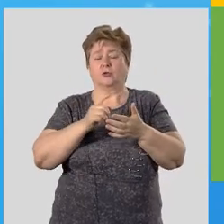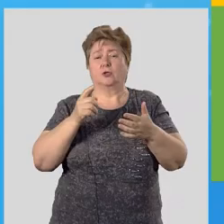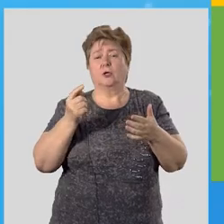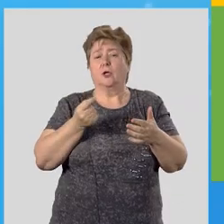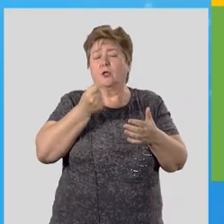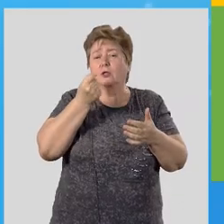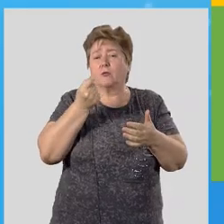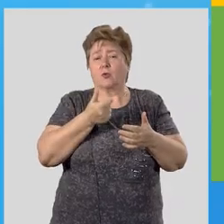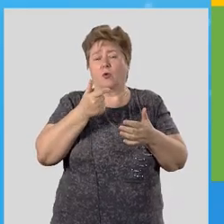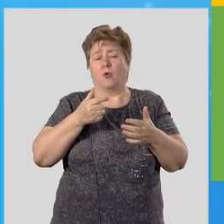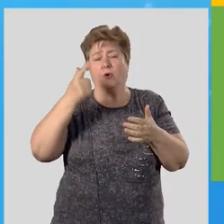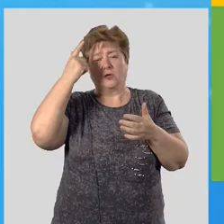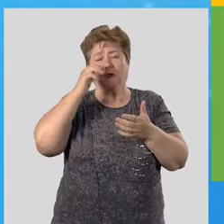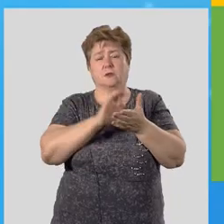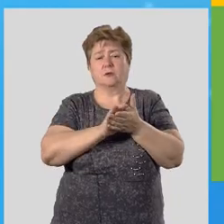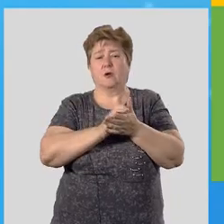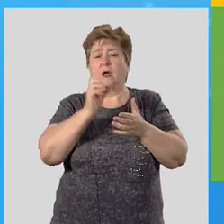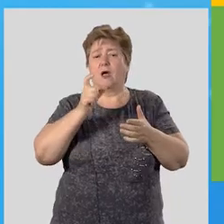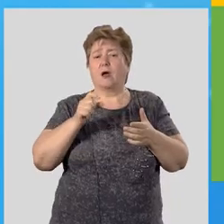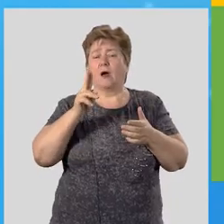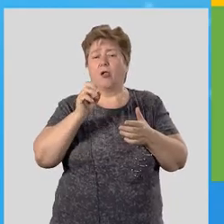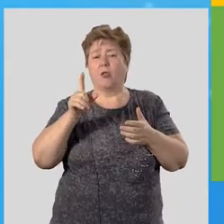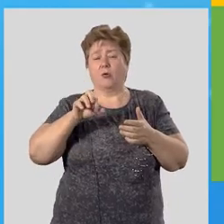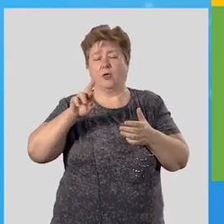бы немного быть знаком с экологией.